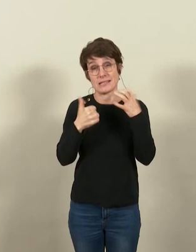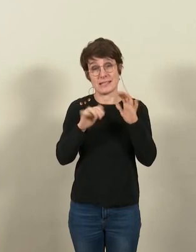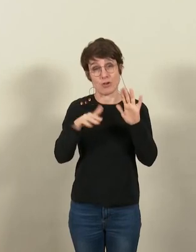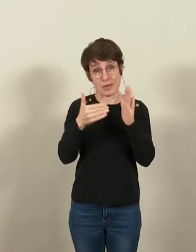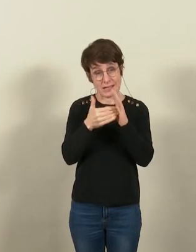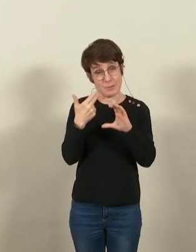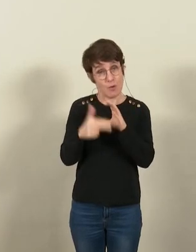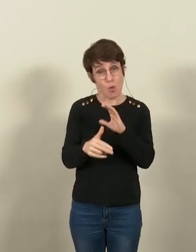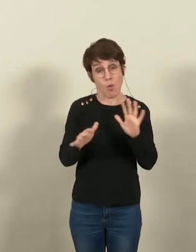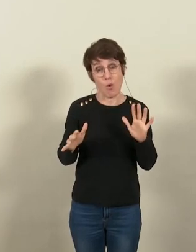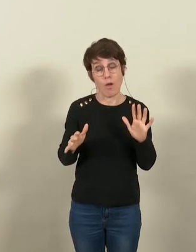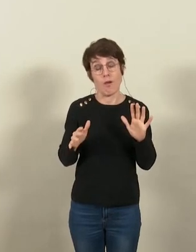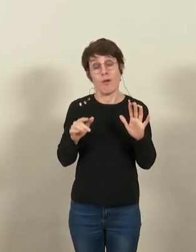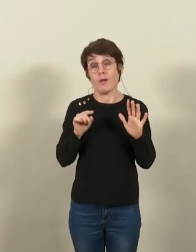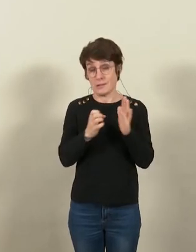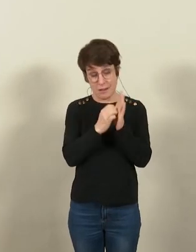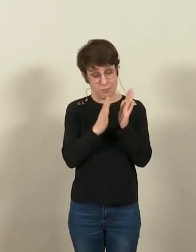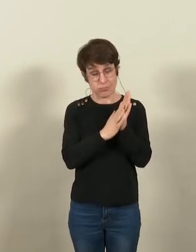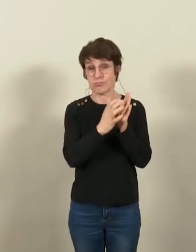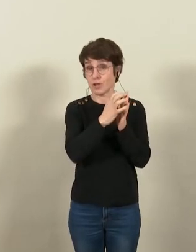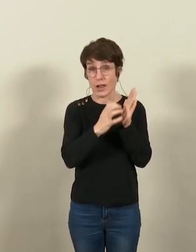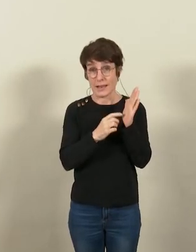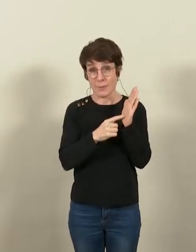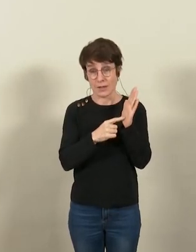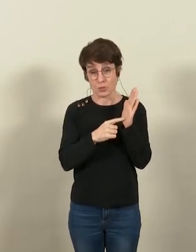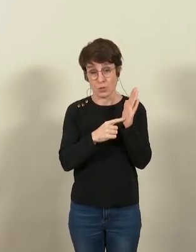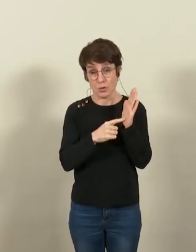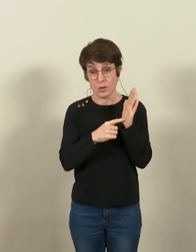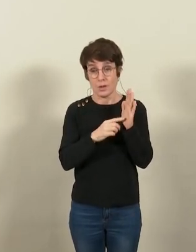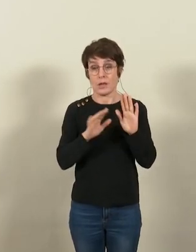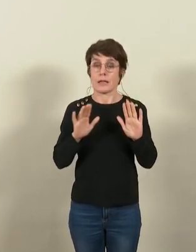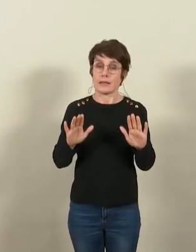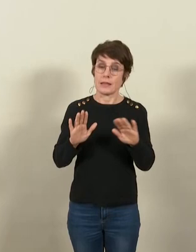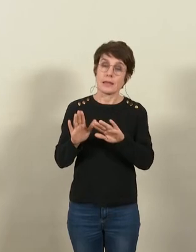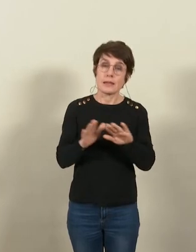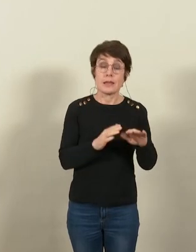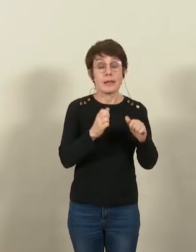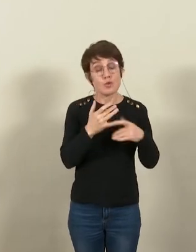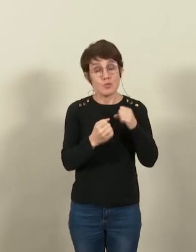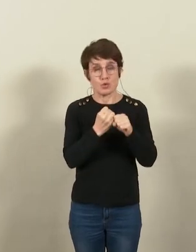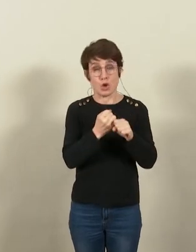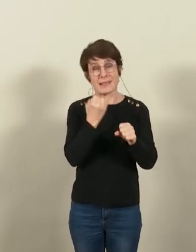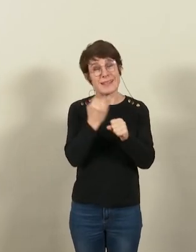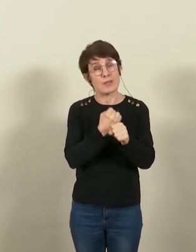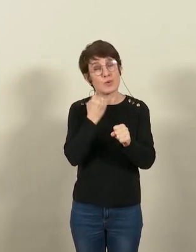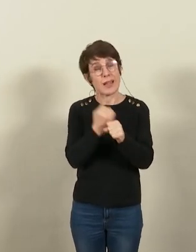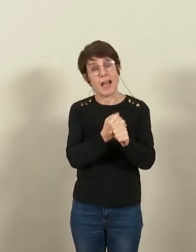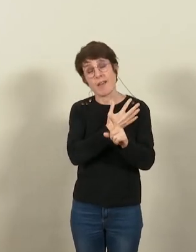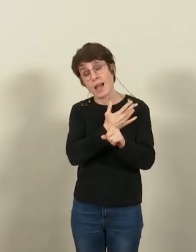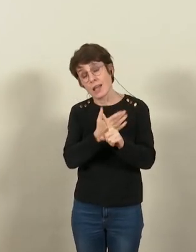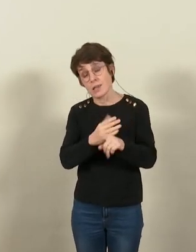€ d'ailleurs c'est inscrit dans la dans la délibération et je passe sur toutes les années de travail et